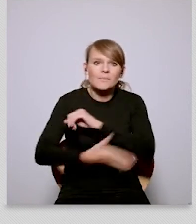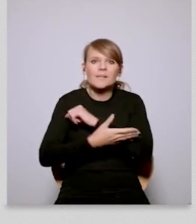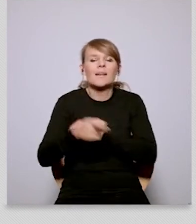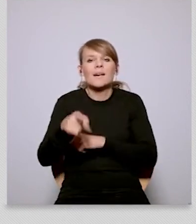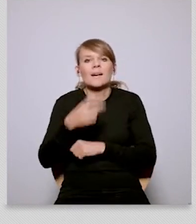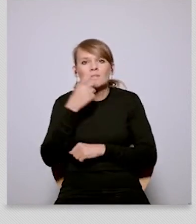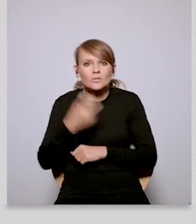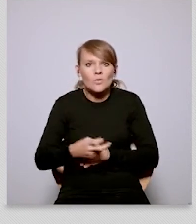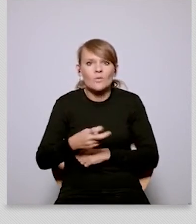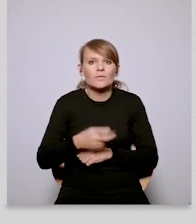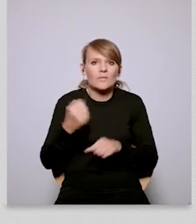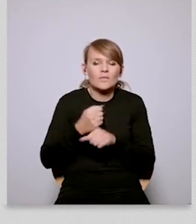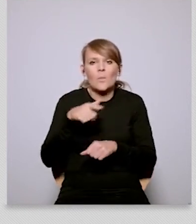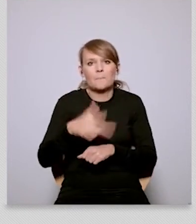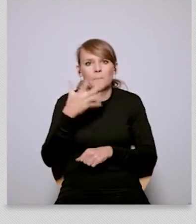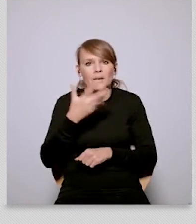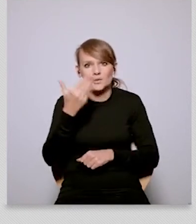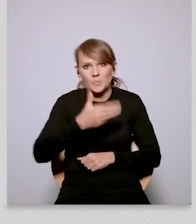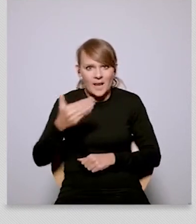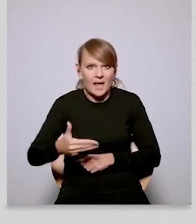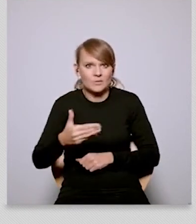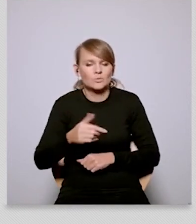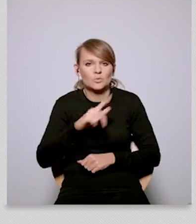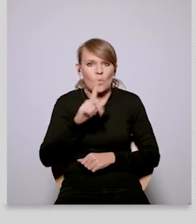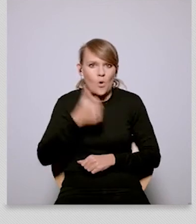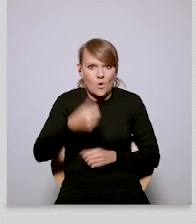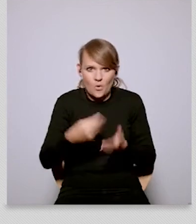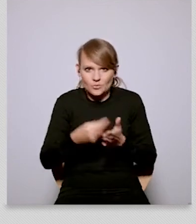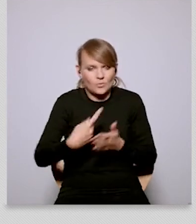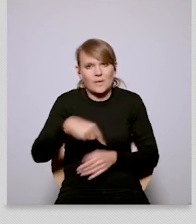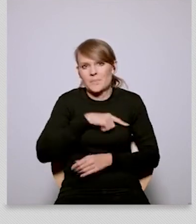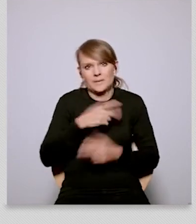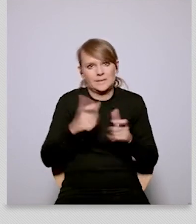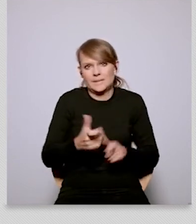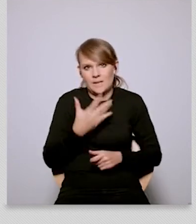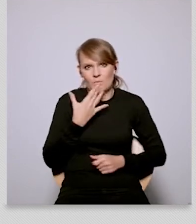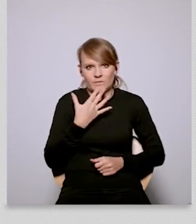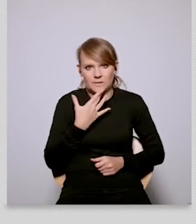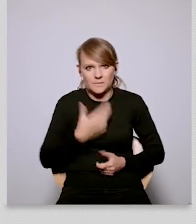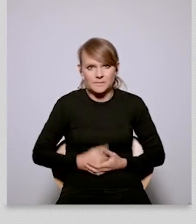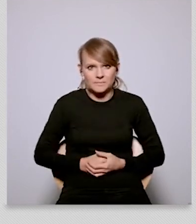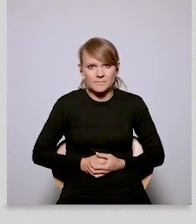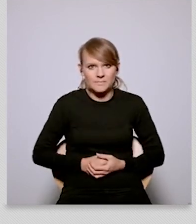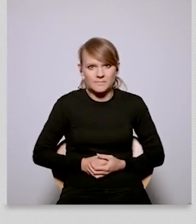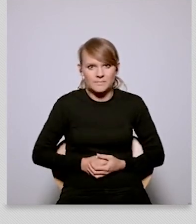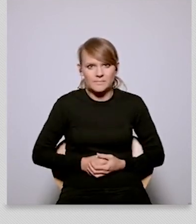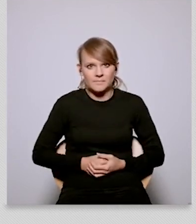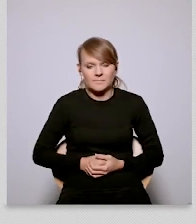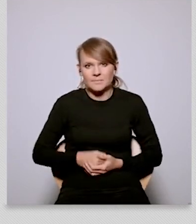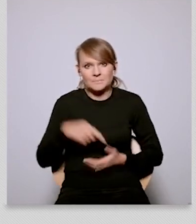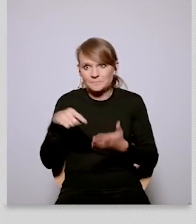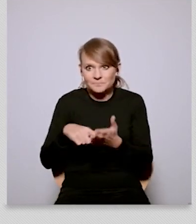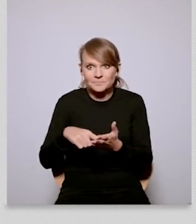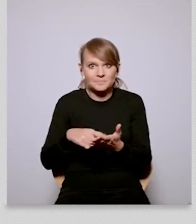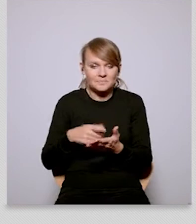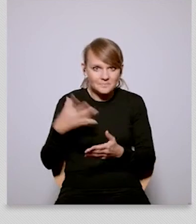kosztuje nas 5 miliardów złotych rocznie też nie do końca jakby to jest inwestycja na przyszłość